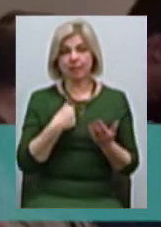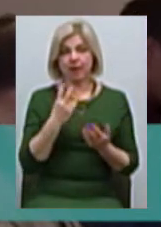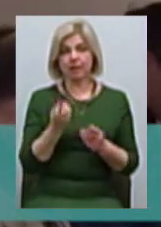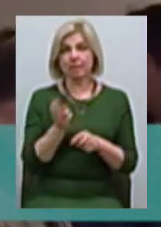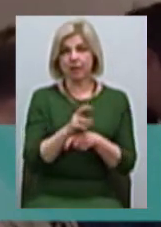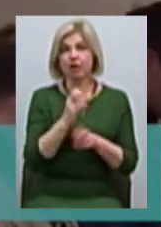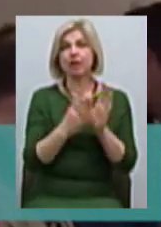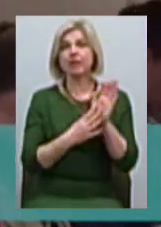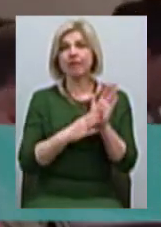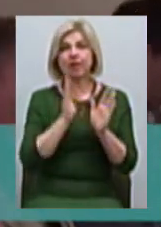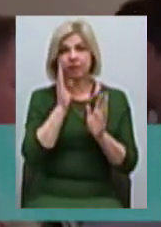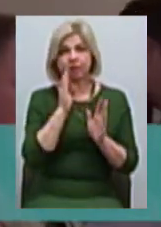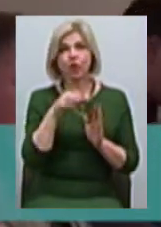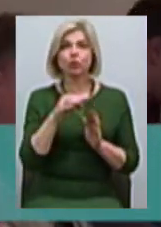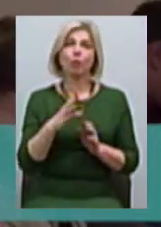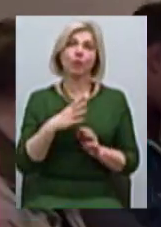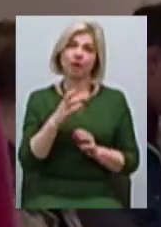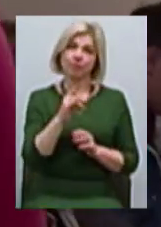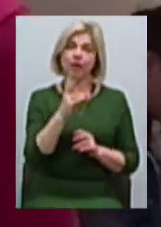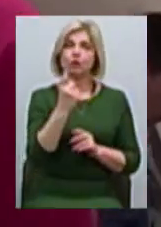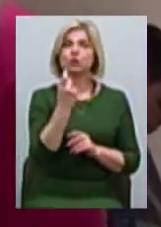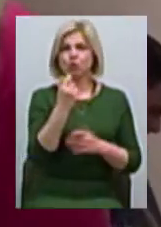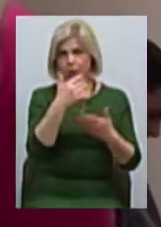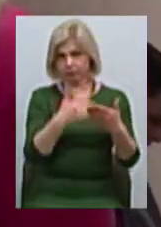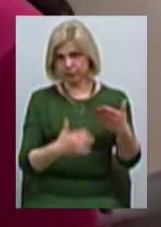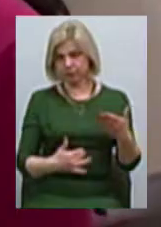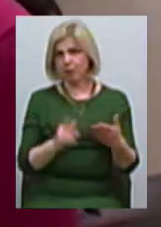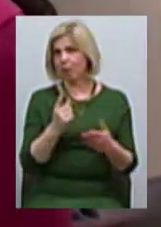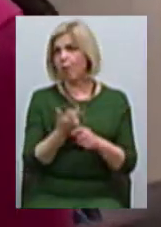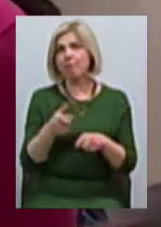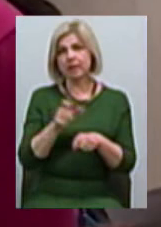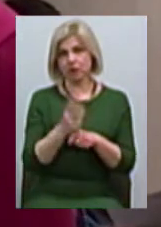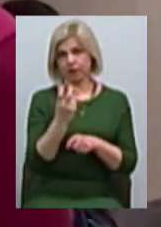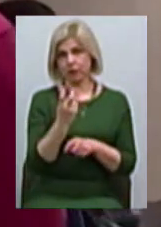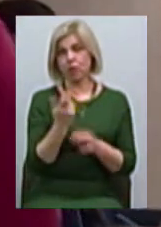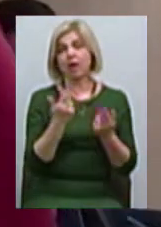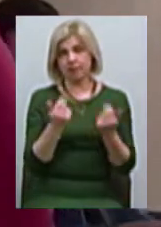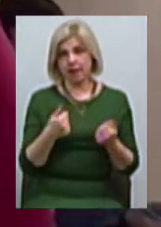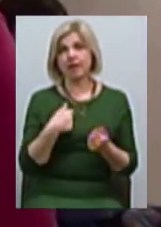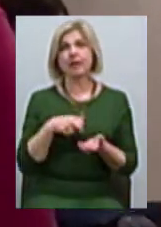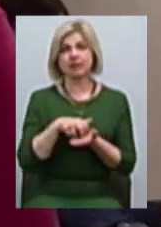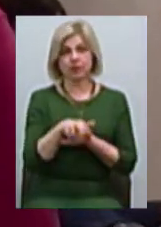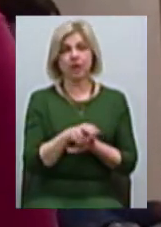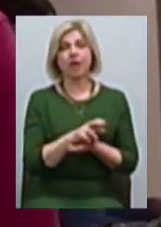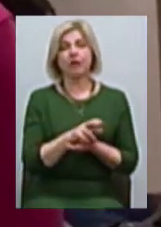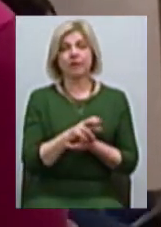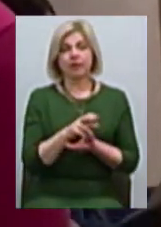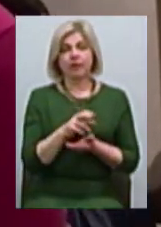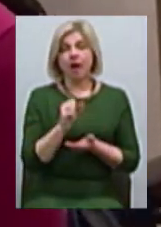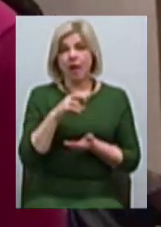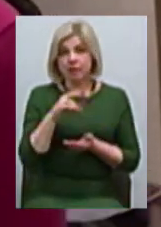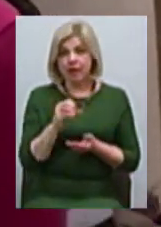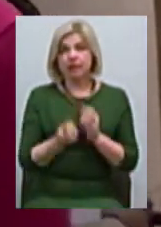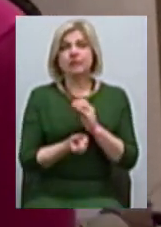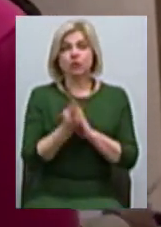на 9-ту, то я була б вже 100 якась там, тому що вже більше 200. Так, я зайшла, я майже їх подала, але з'ясувалося,